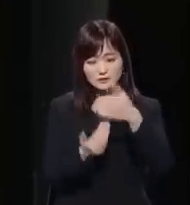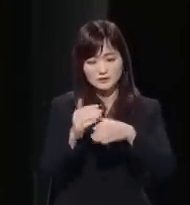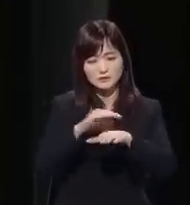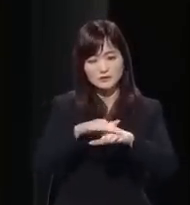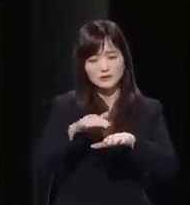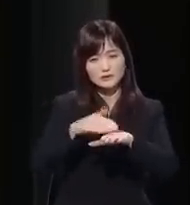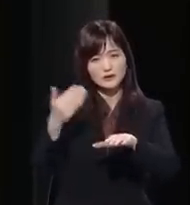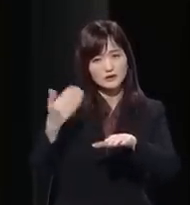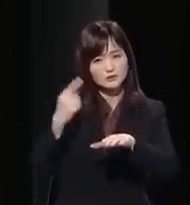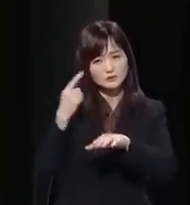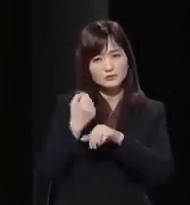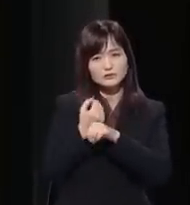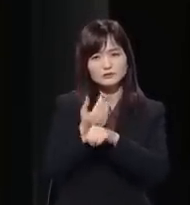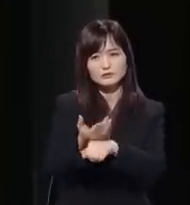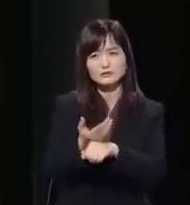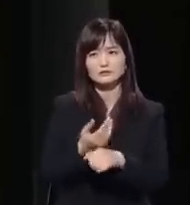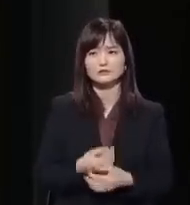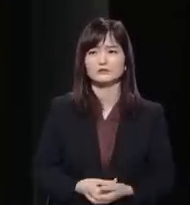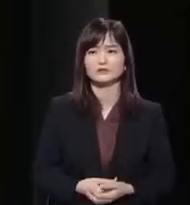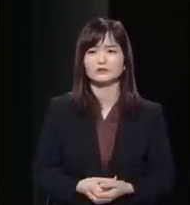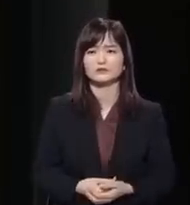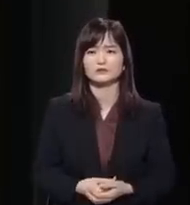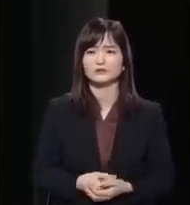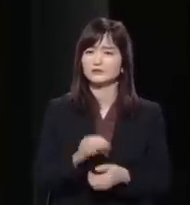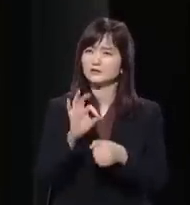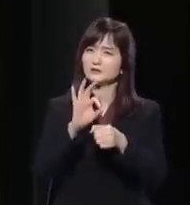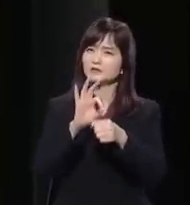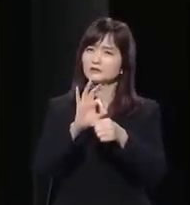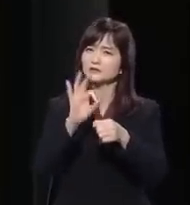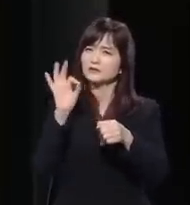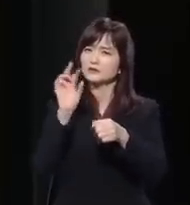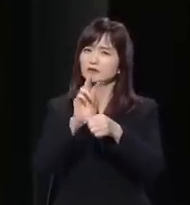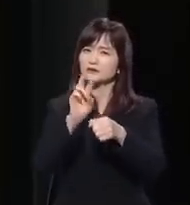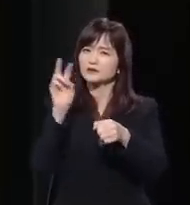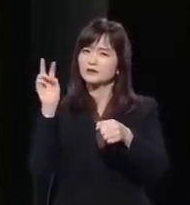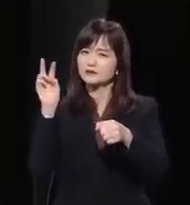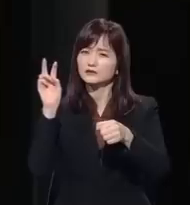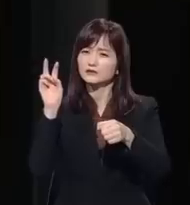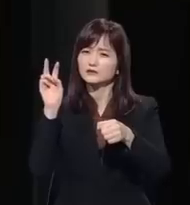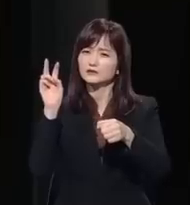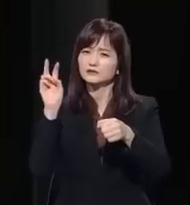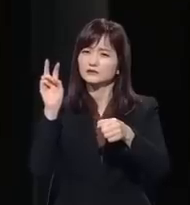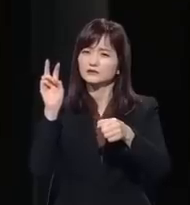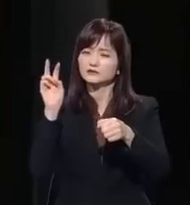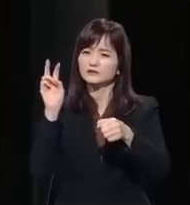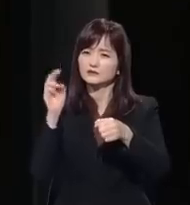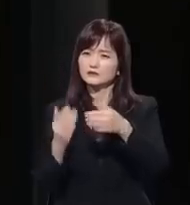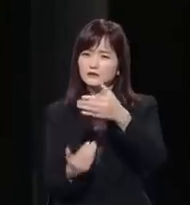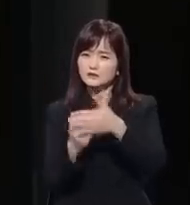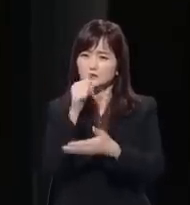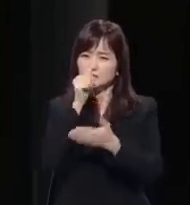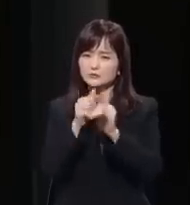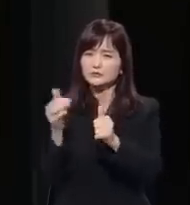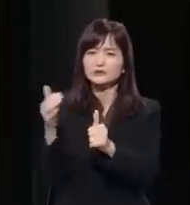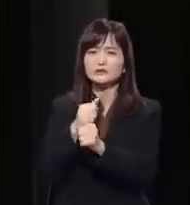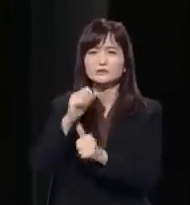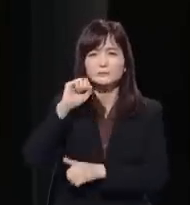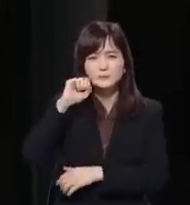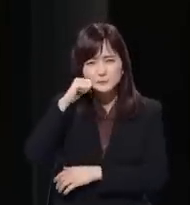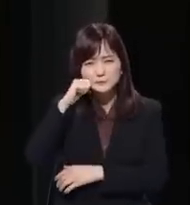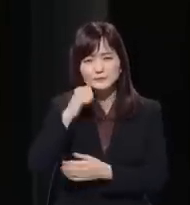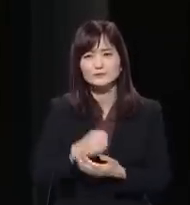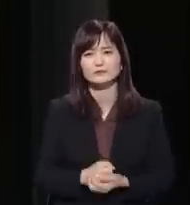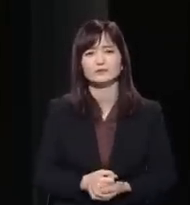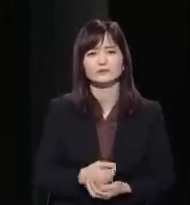전해 드리다 보면 진짜 불과한 10년 20년 전 사건도 참 범인 잡기가 어려운데